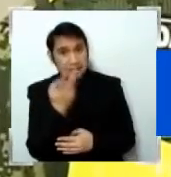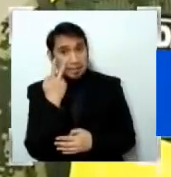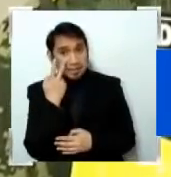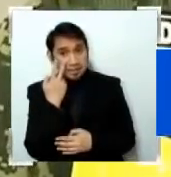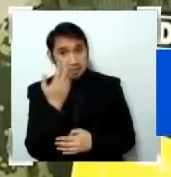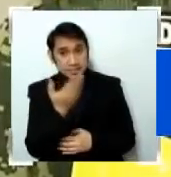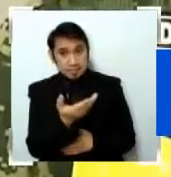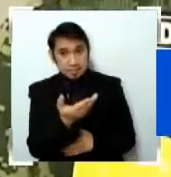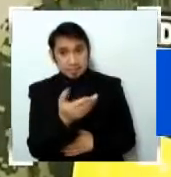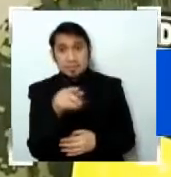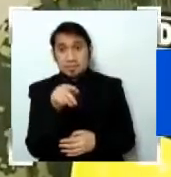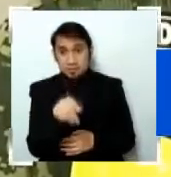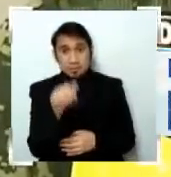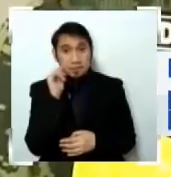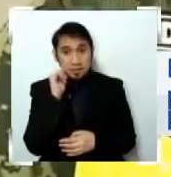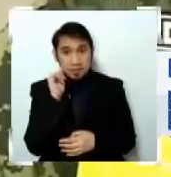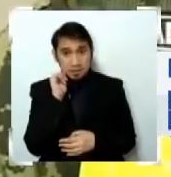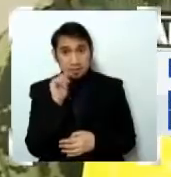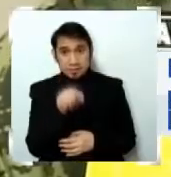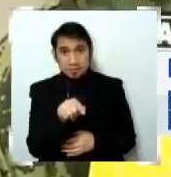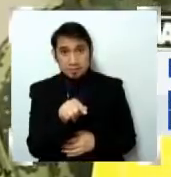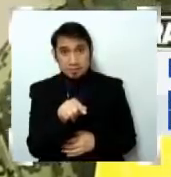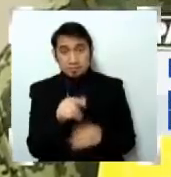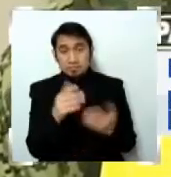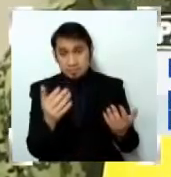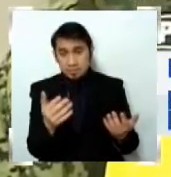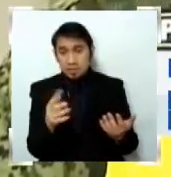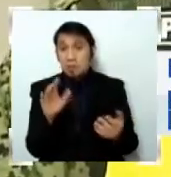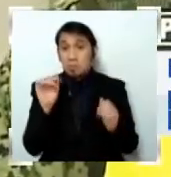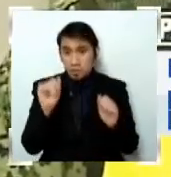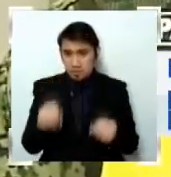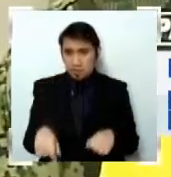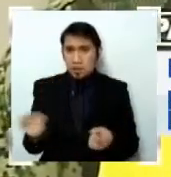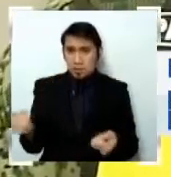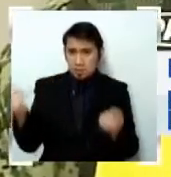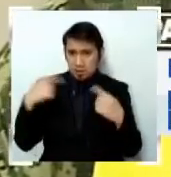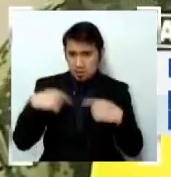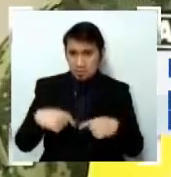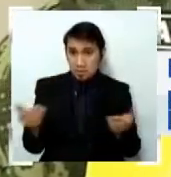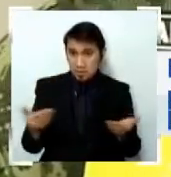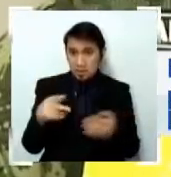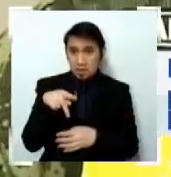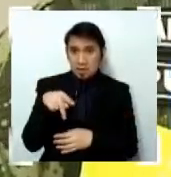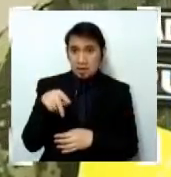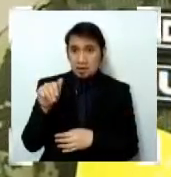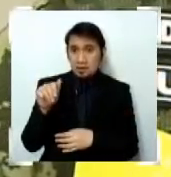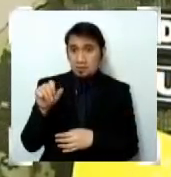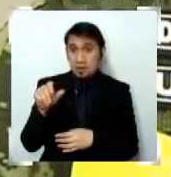itong suspect na ito, pwede po silang pumunta dito sa Pasay City Police Station para mag-file ng kaso.